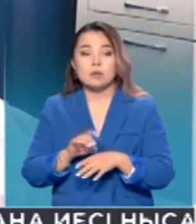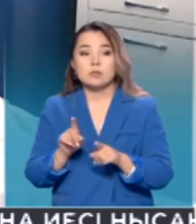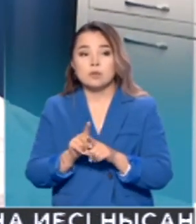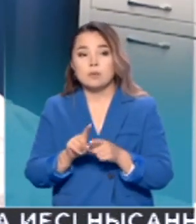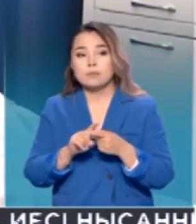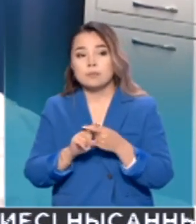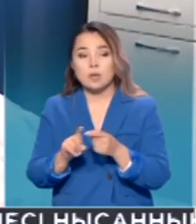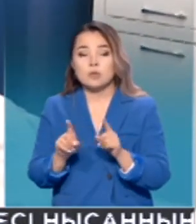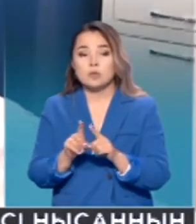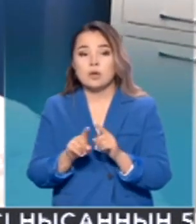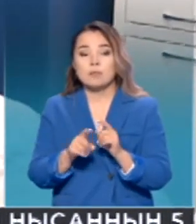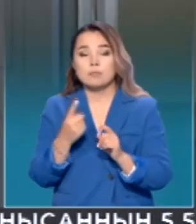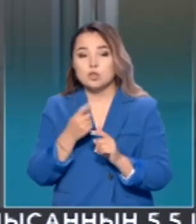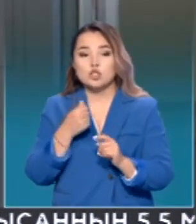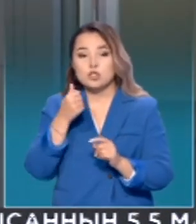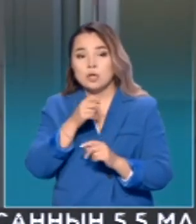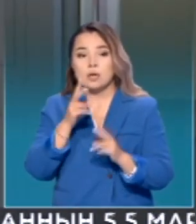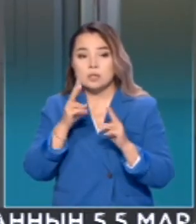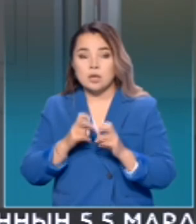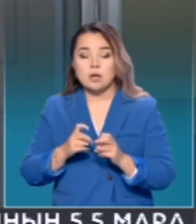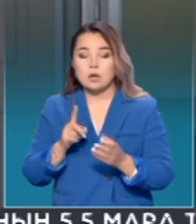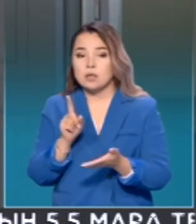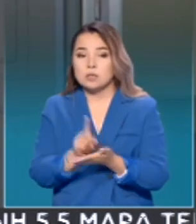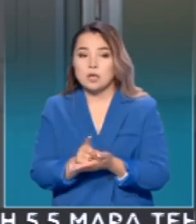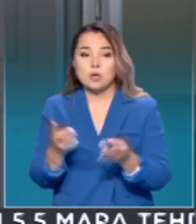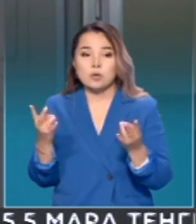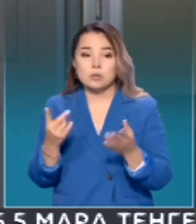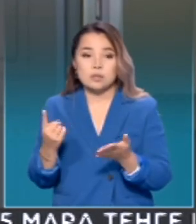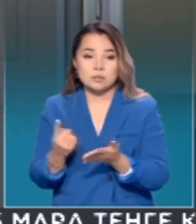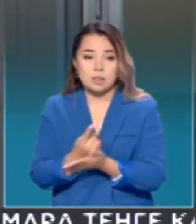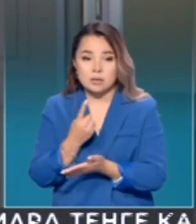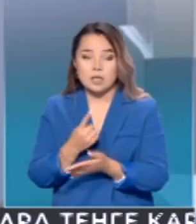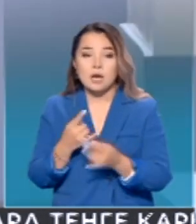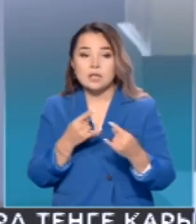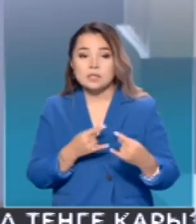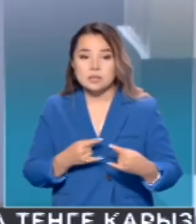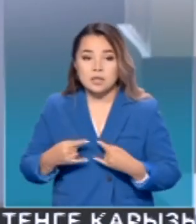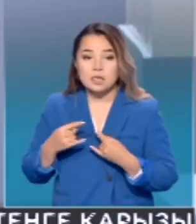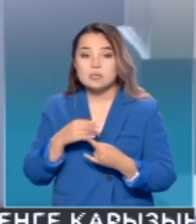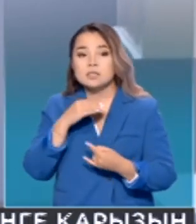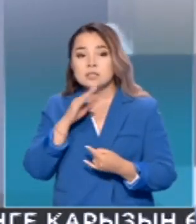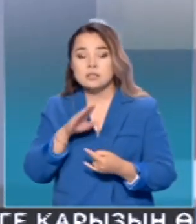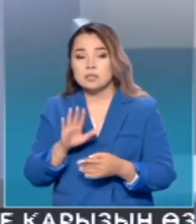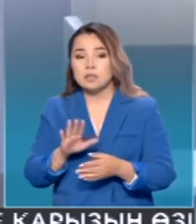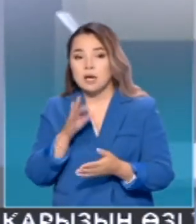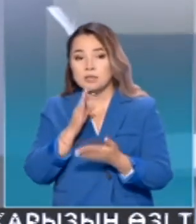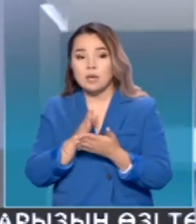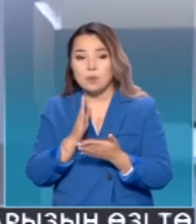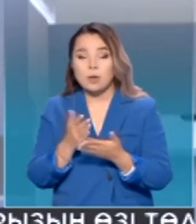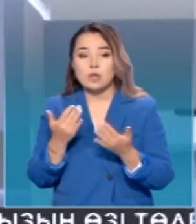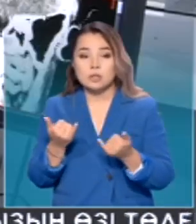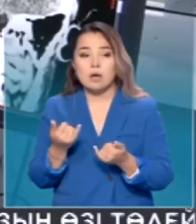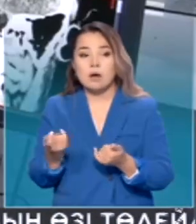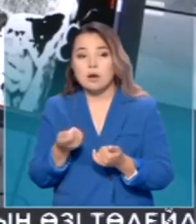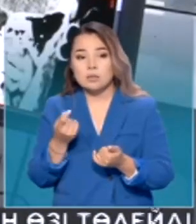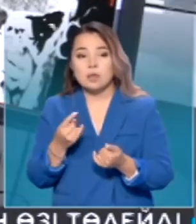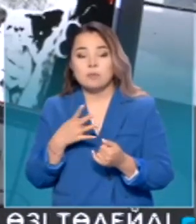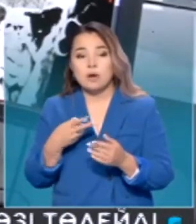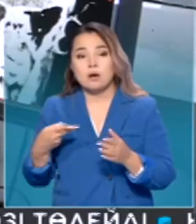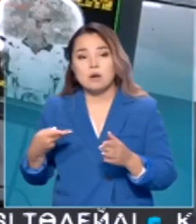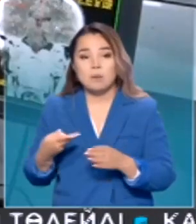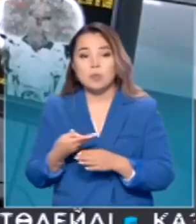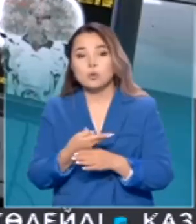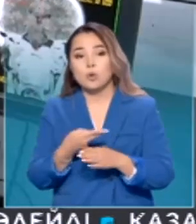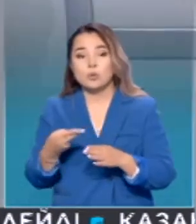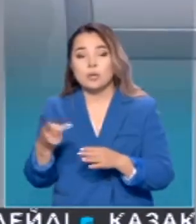науқастанғандарға жылына бір рет тексерістен өтуге кеңес береді. Ол үшін жай рентгенге түсу жеткіліксіз. Сондықтан аз дозалы компьютерлік